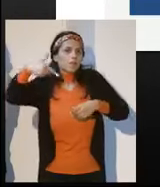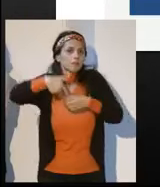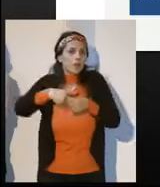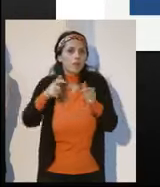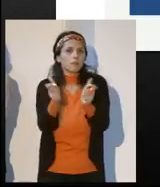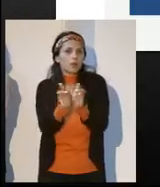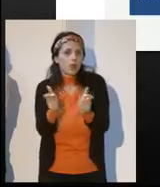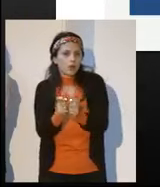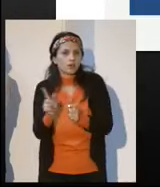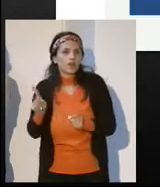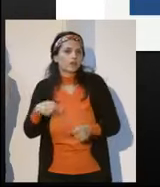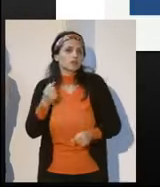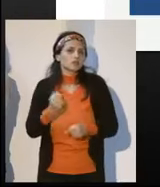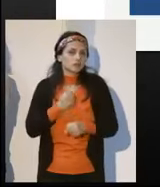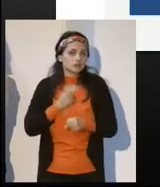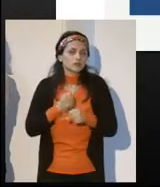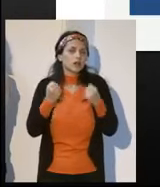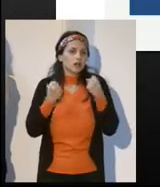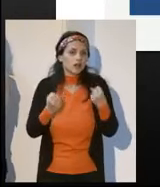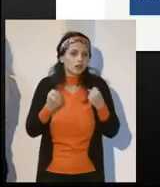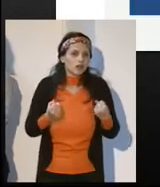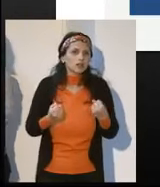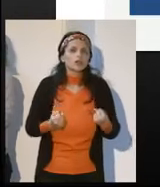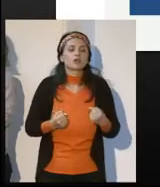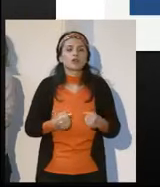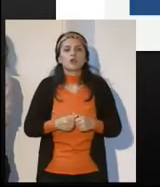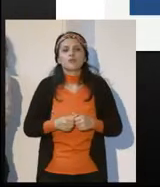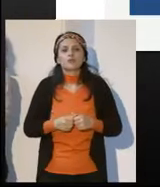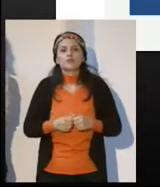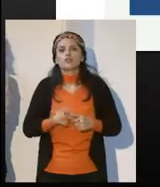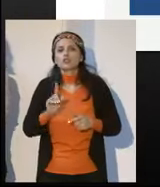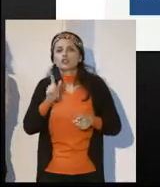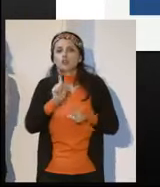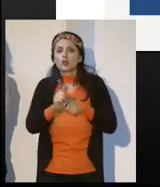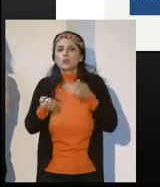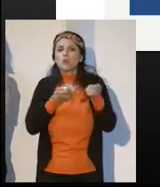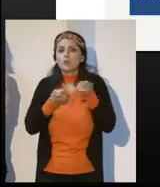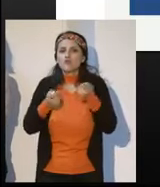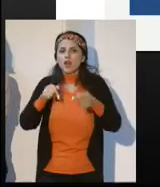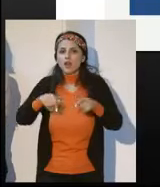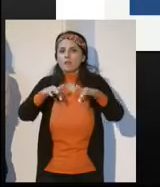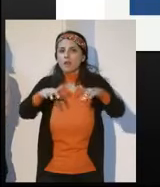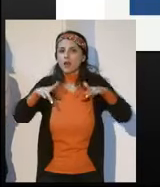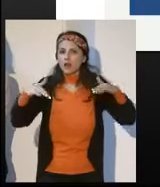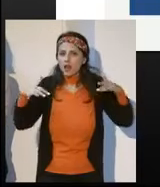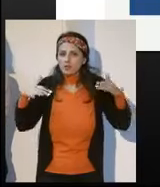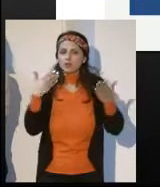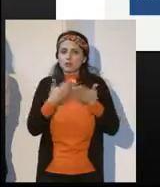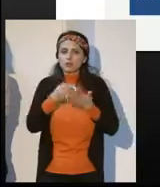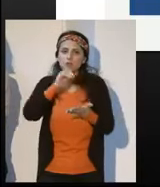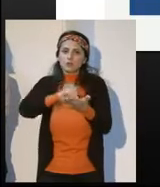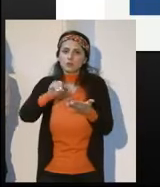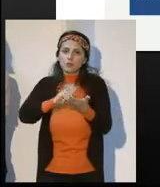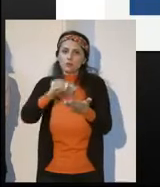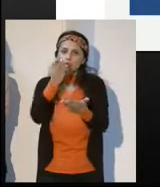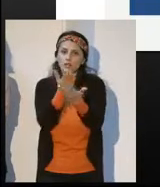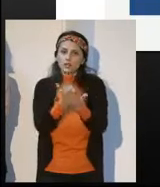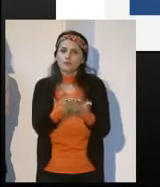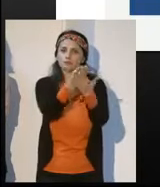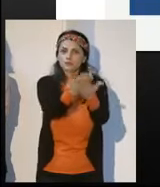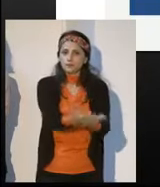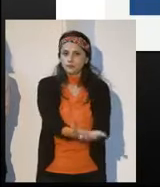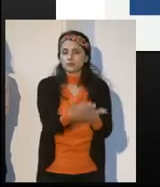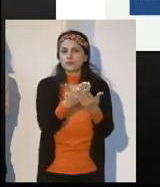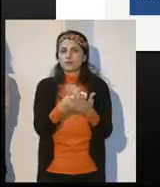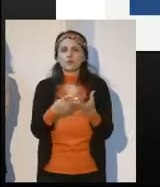a fost o munca laborioasa si de sustinerea si promovarea în parlament acestui amendament cu sprijinul mai mult ora